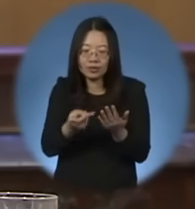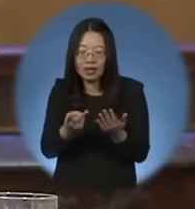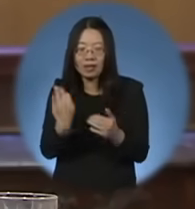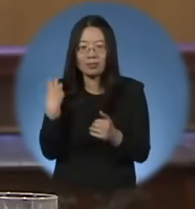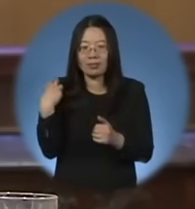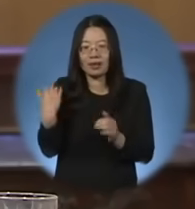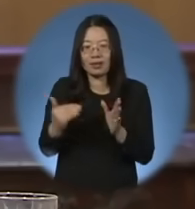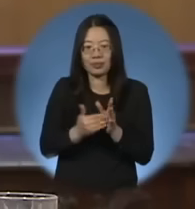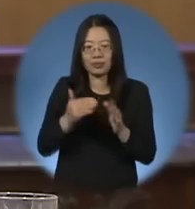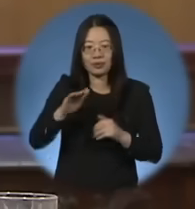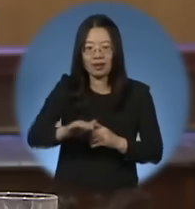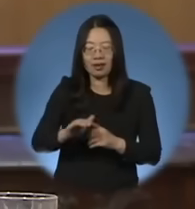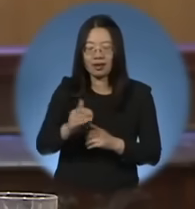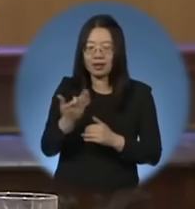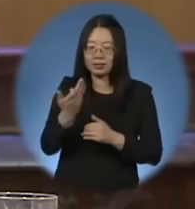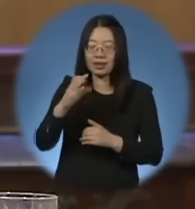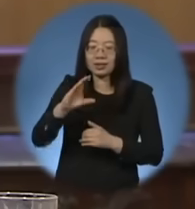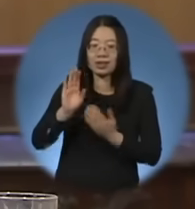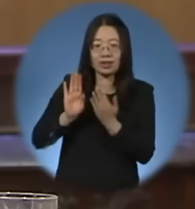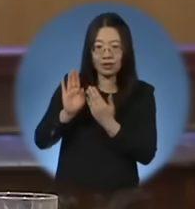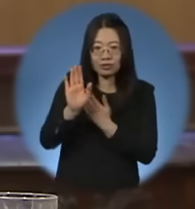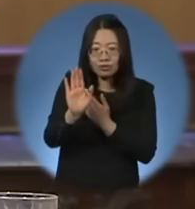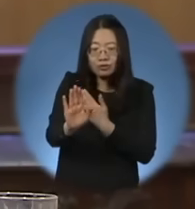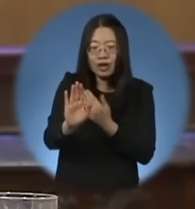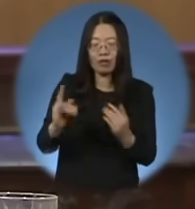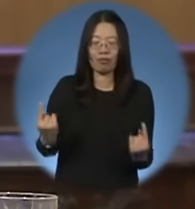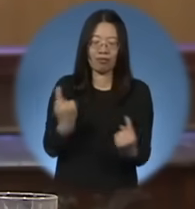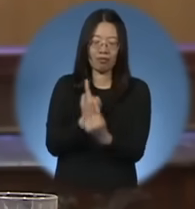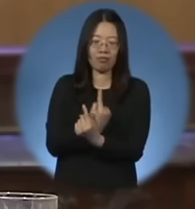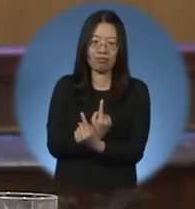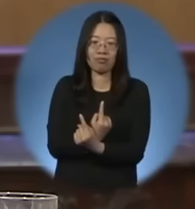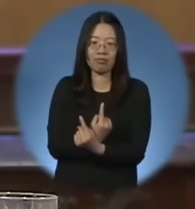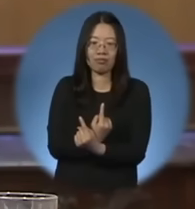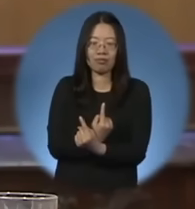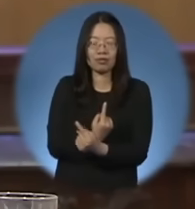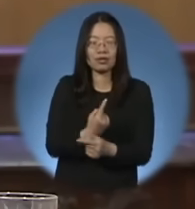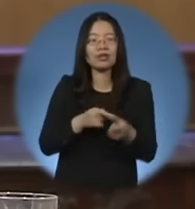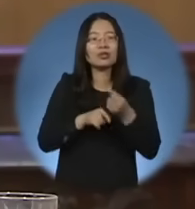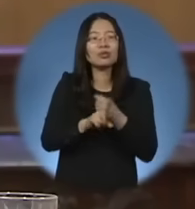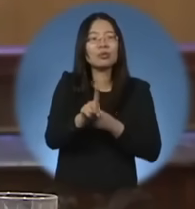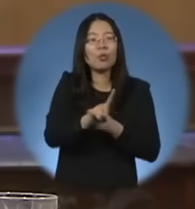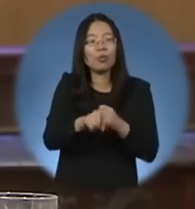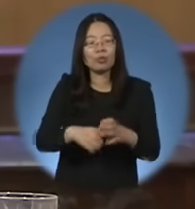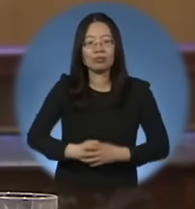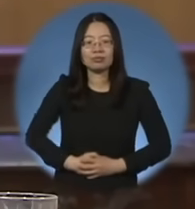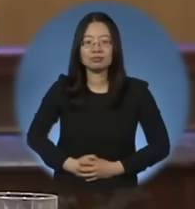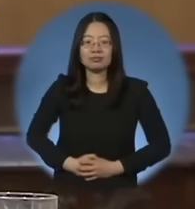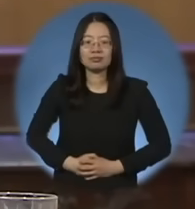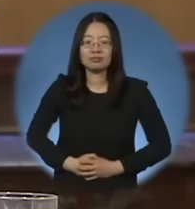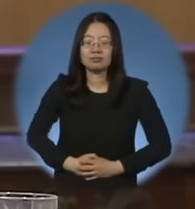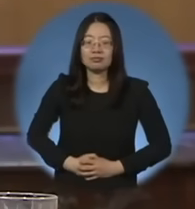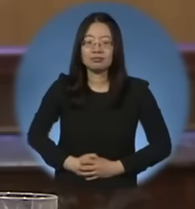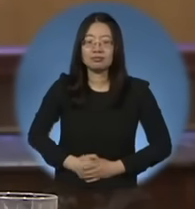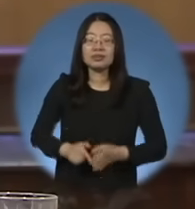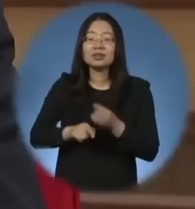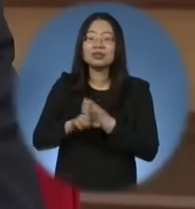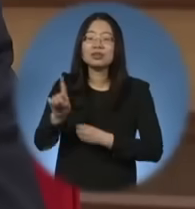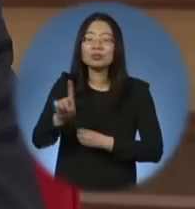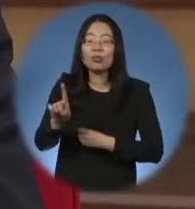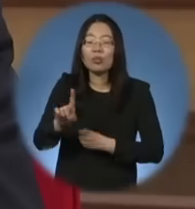모셨다 근데 그게 18세기 이후에 바뀌었다네 자 왜 바뀌었습니까게 그